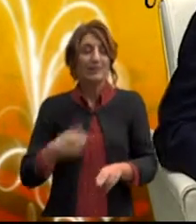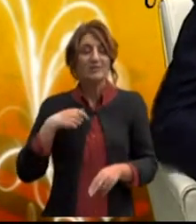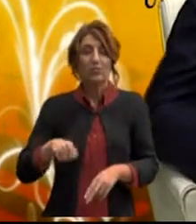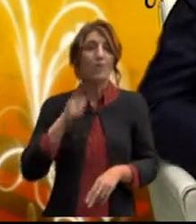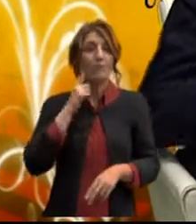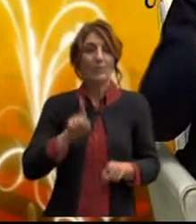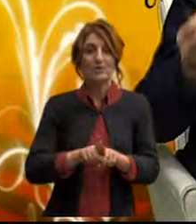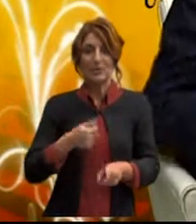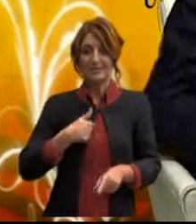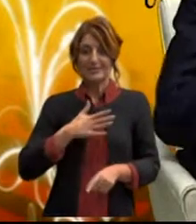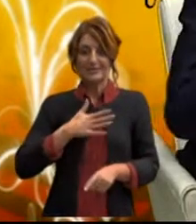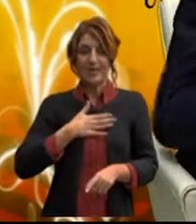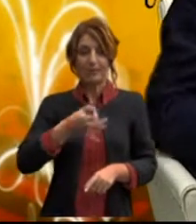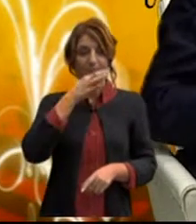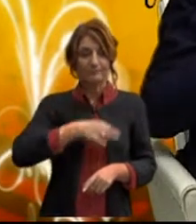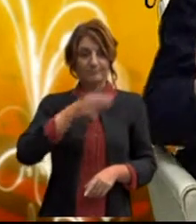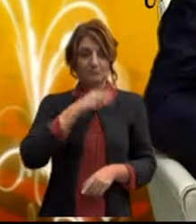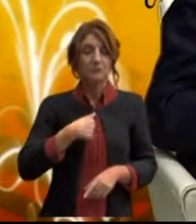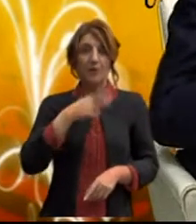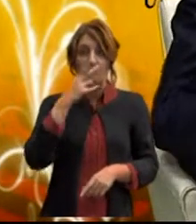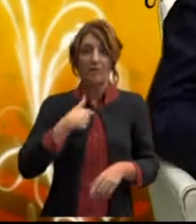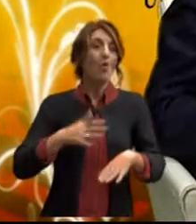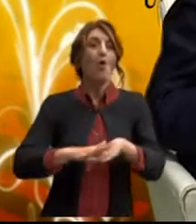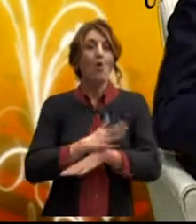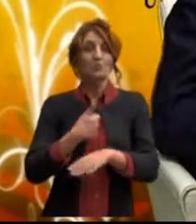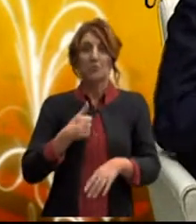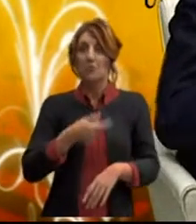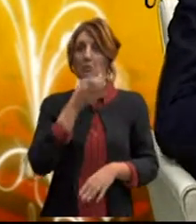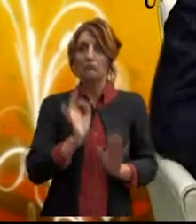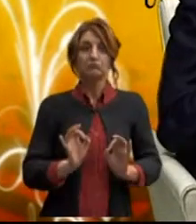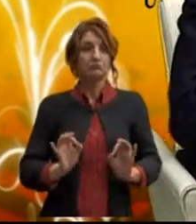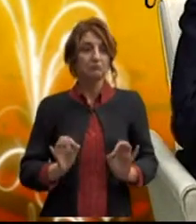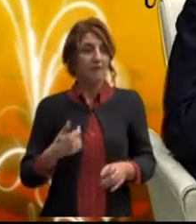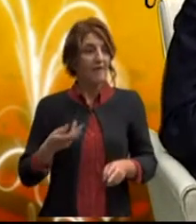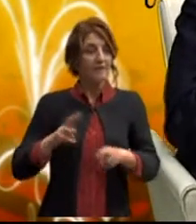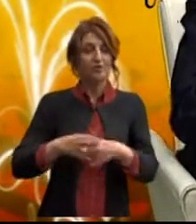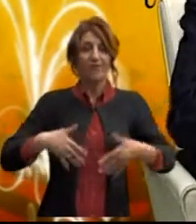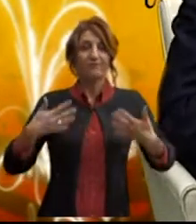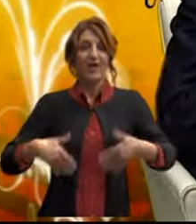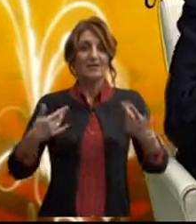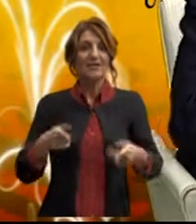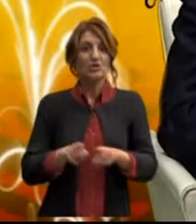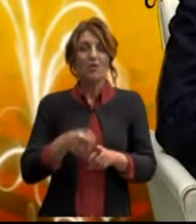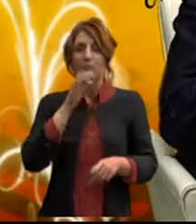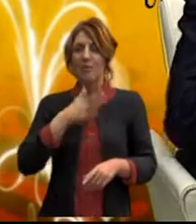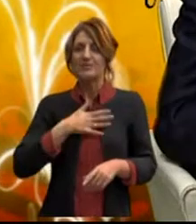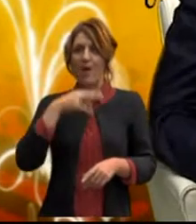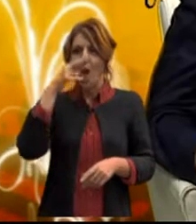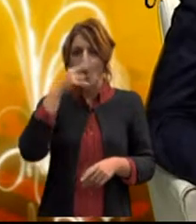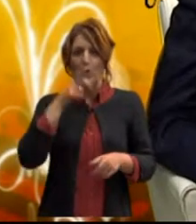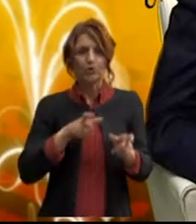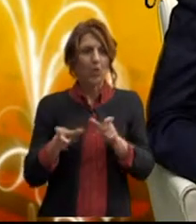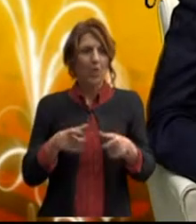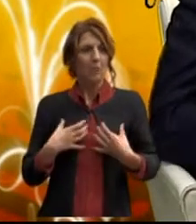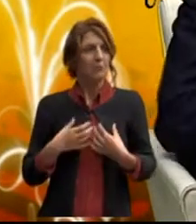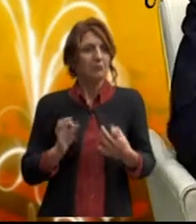na sebi. I vidim, dakle, da mi je činio da se bolje osjećam, jednostavno sam bolje volje, pa činilo mi se da se i bolje kontroliram.